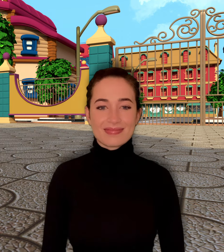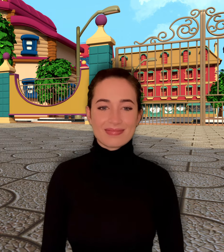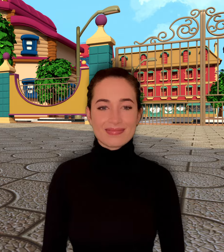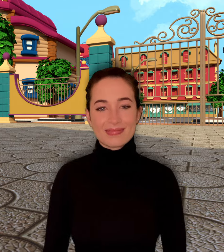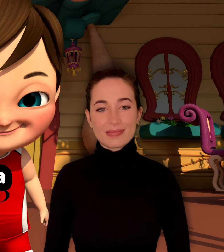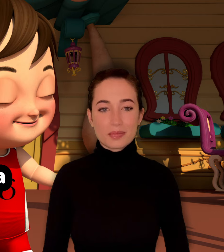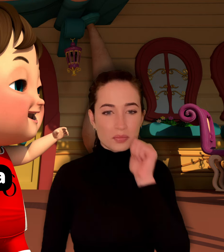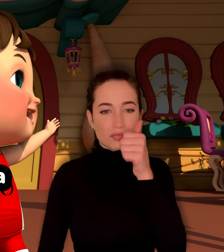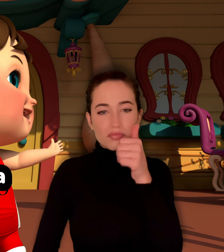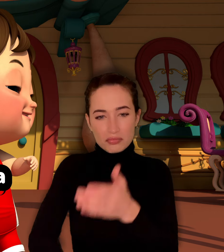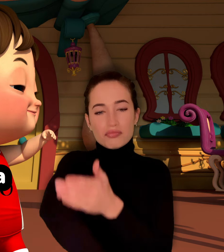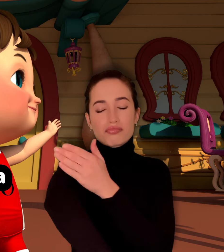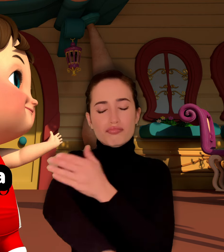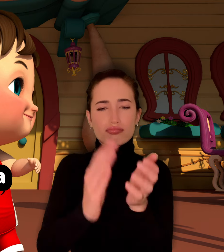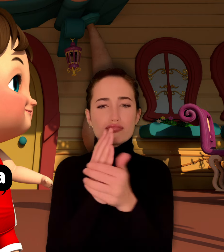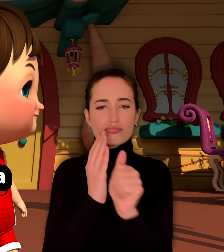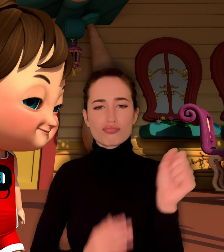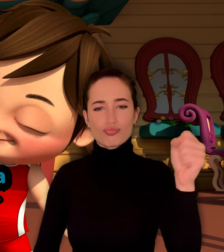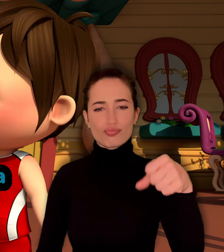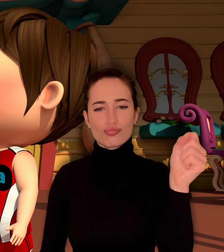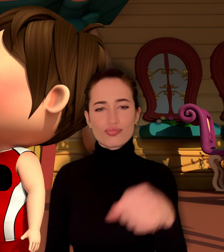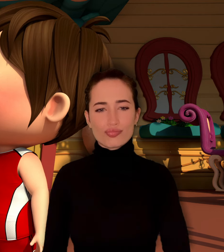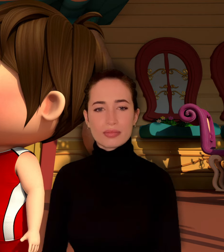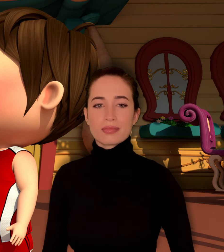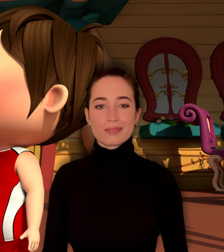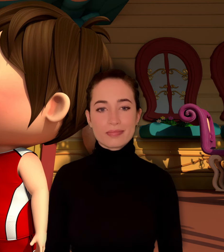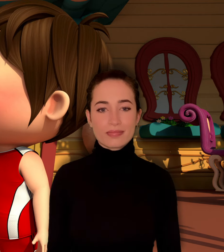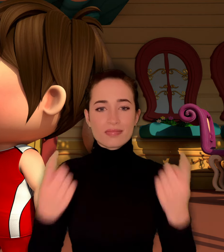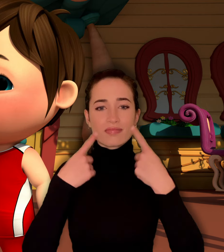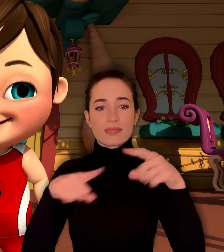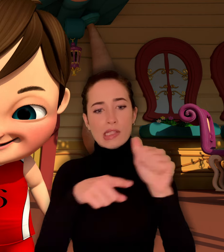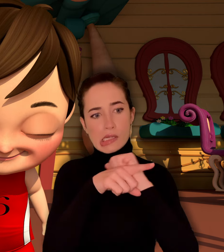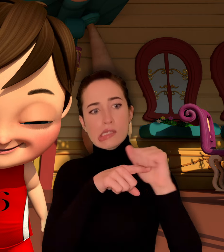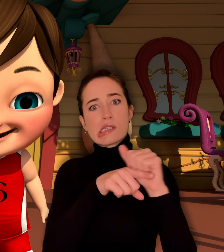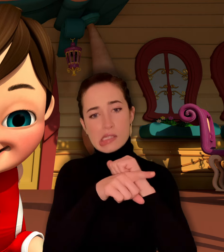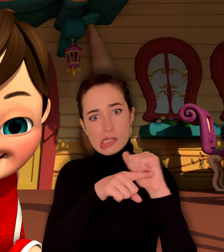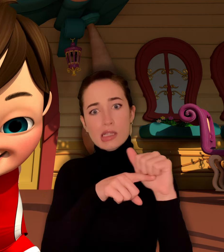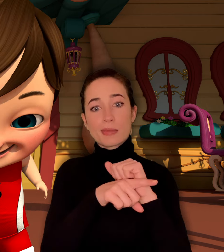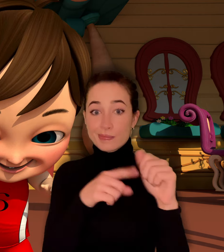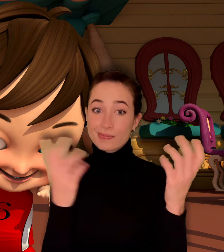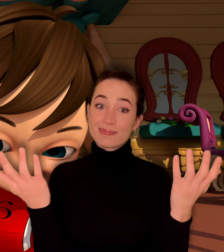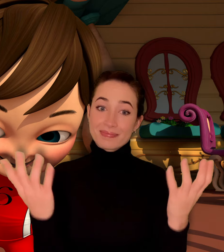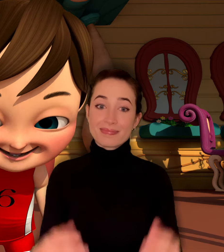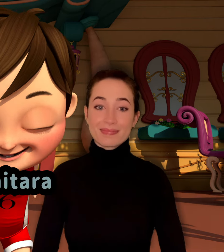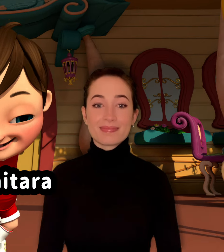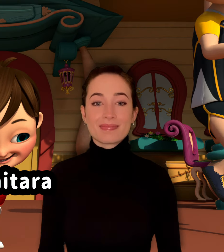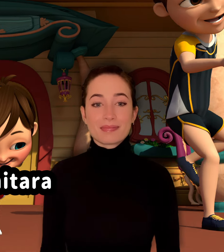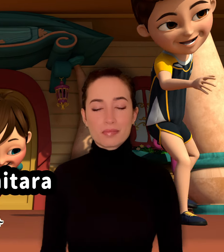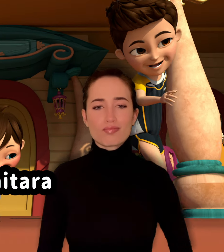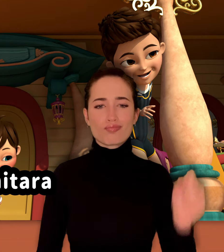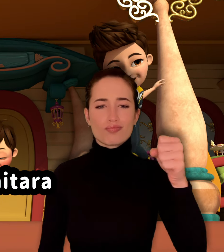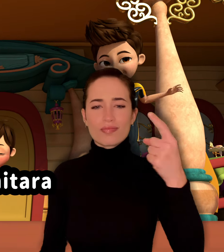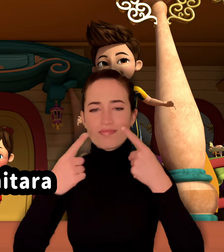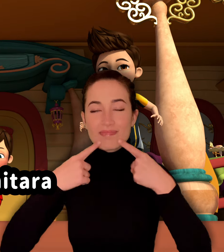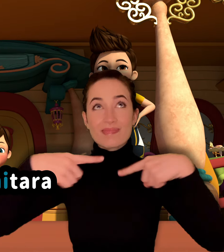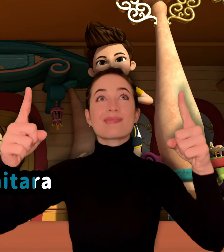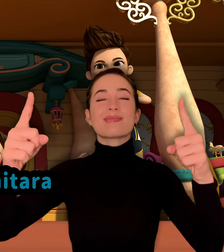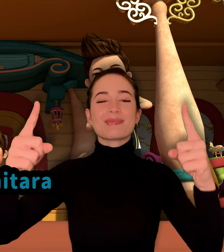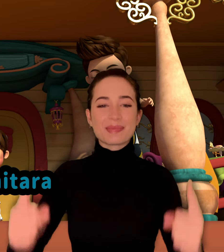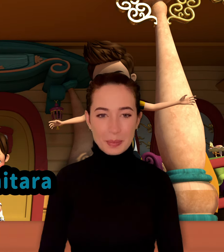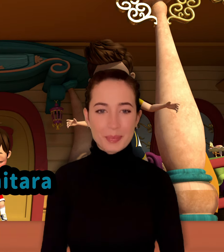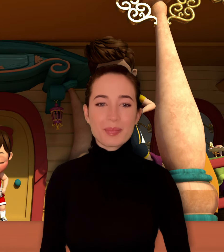だ明日は来るから悩むことないんだ熱心で